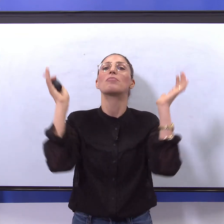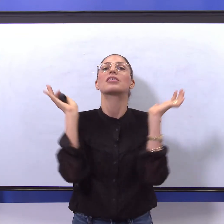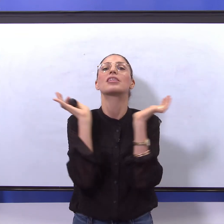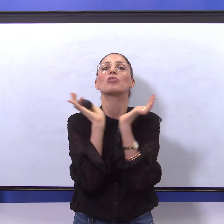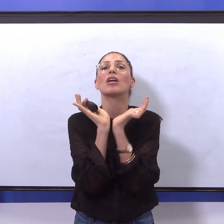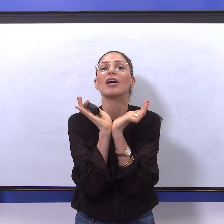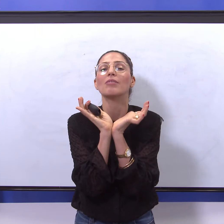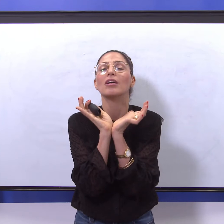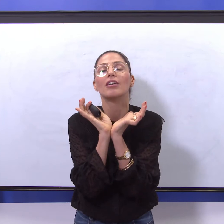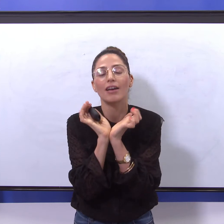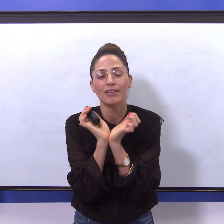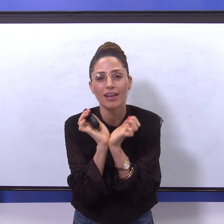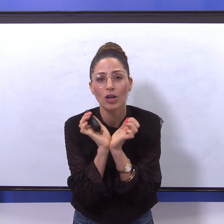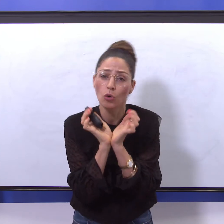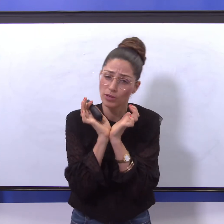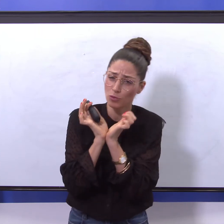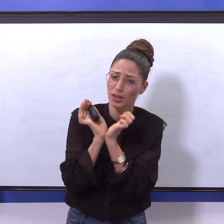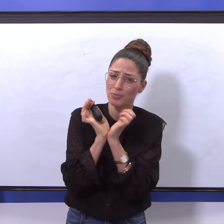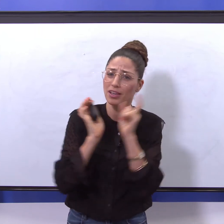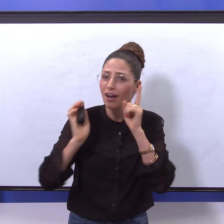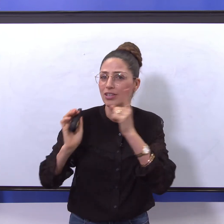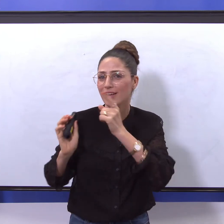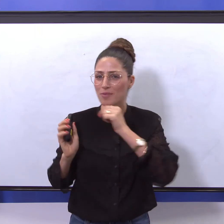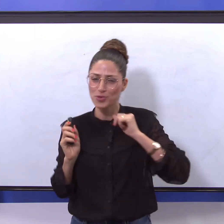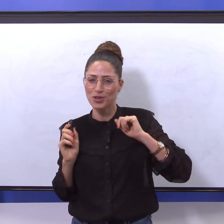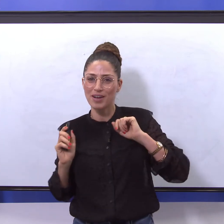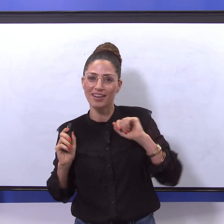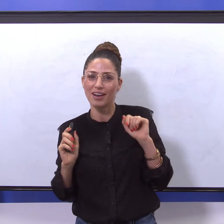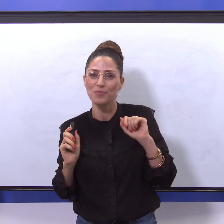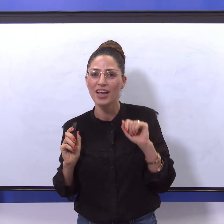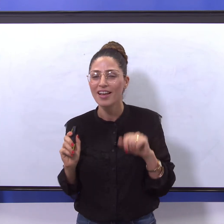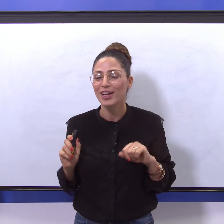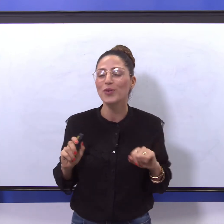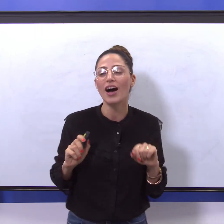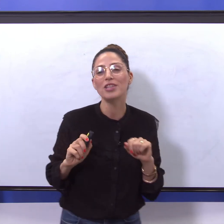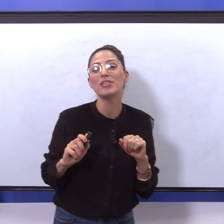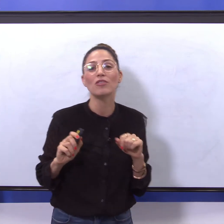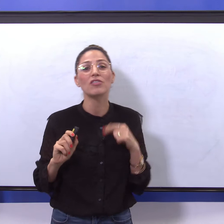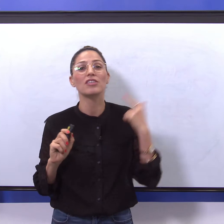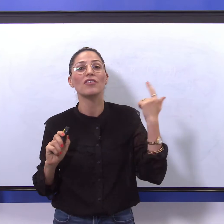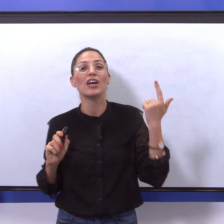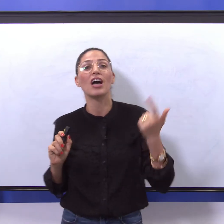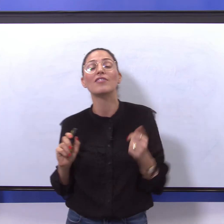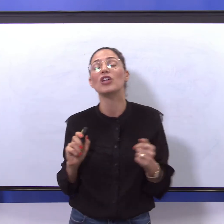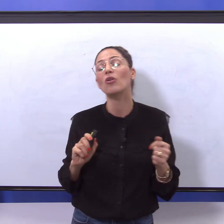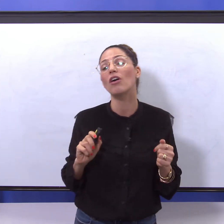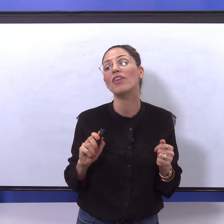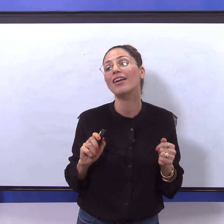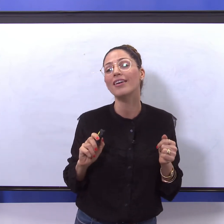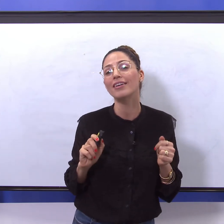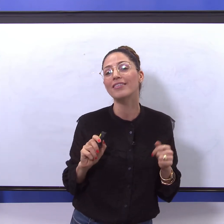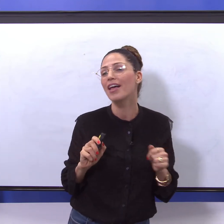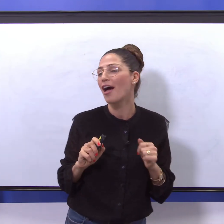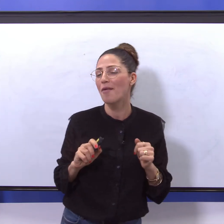היפה והמקסים שלכם, כן, כן, הוא אמנם הוא אליפטי, אבל זה גם סוג של מעגל. כדור הארץ מסתובב סביב הירח ושאר